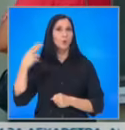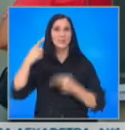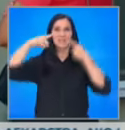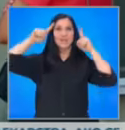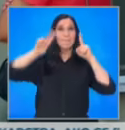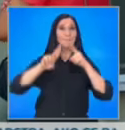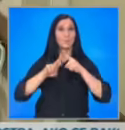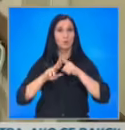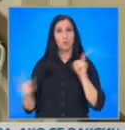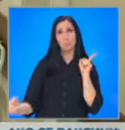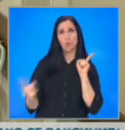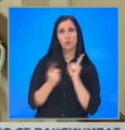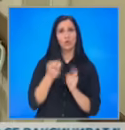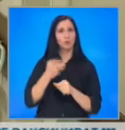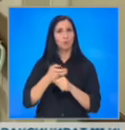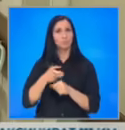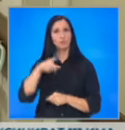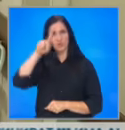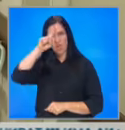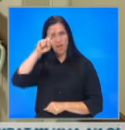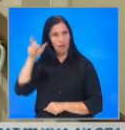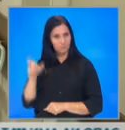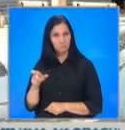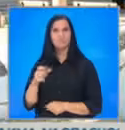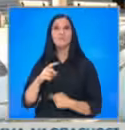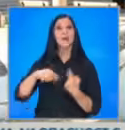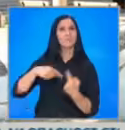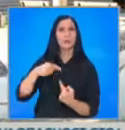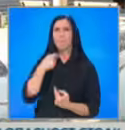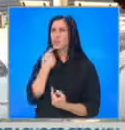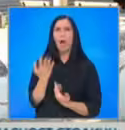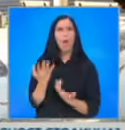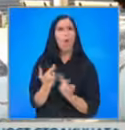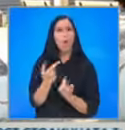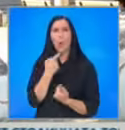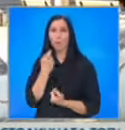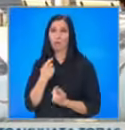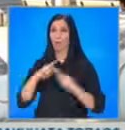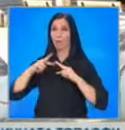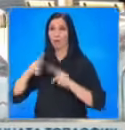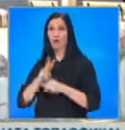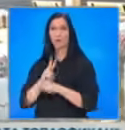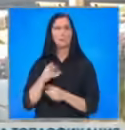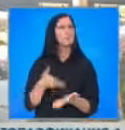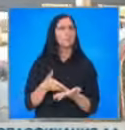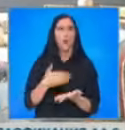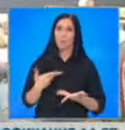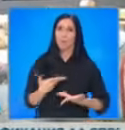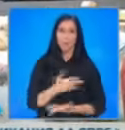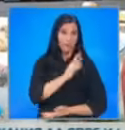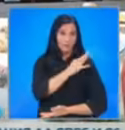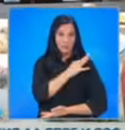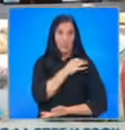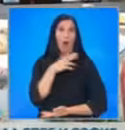Пантелеймон. Посреща ги лекарката на смяна. Тя каза на колко години е, говорих и на 12, защо има нужда да се вакцинира.